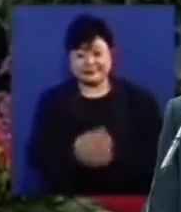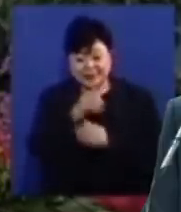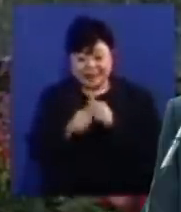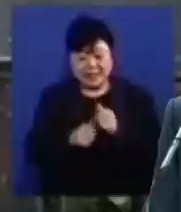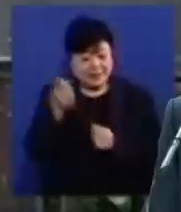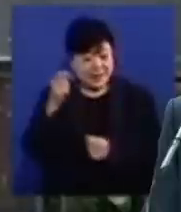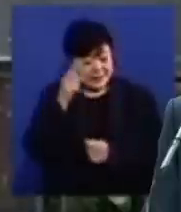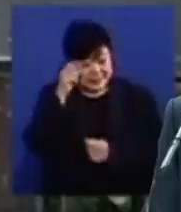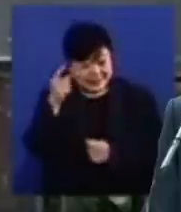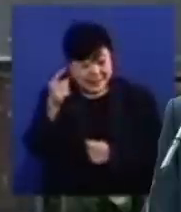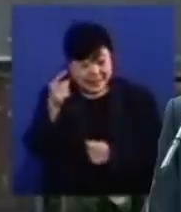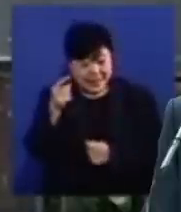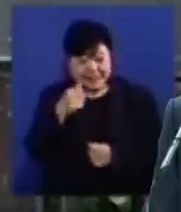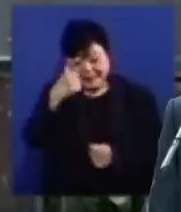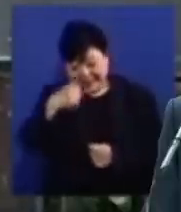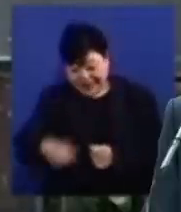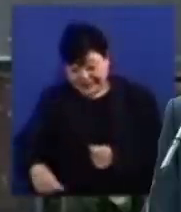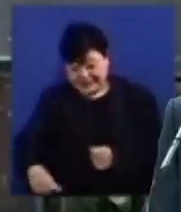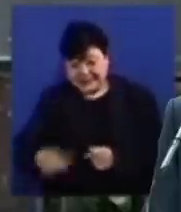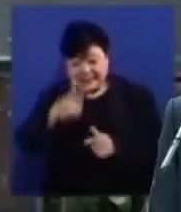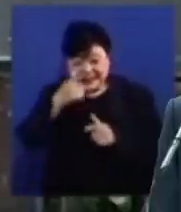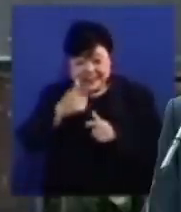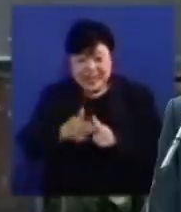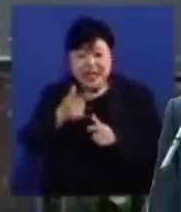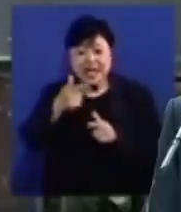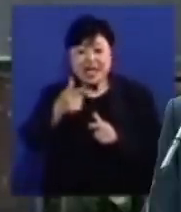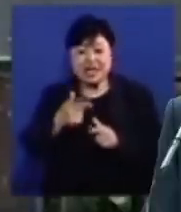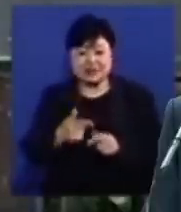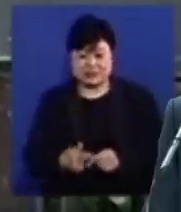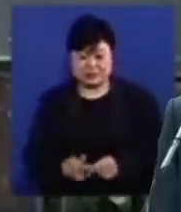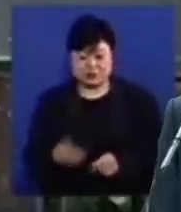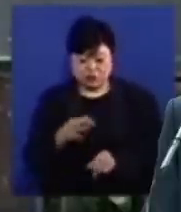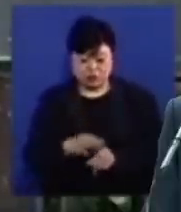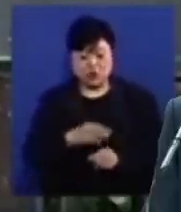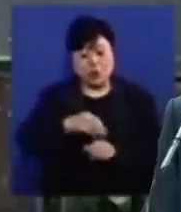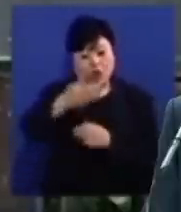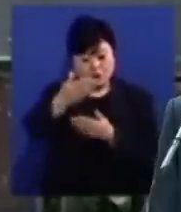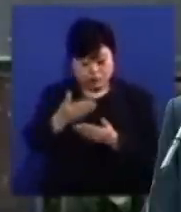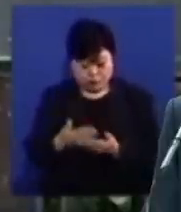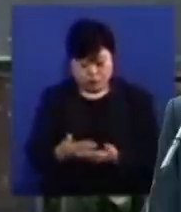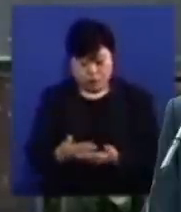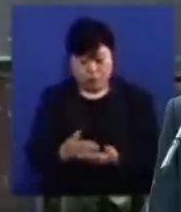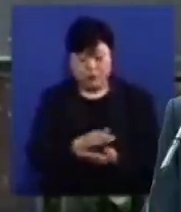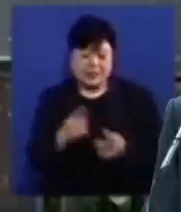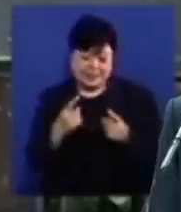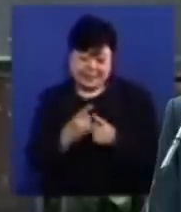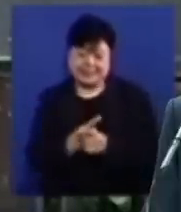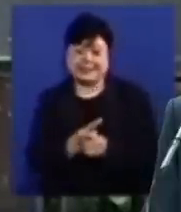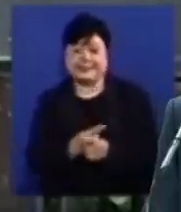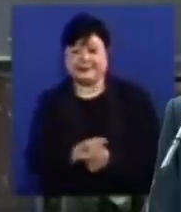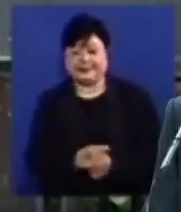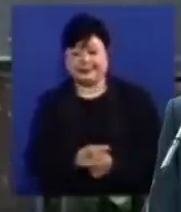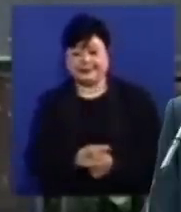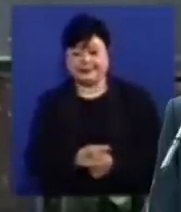하나님의 지혜가 그 아들 예수님을 육신으로 보내어서 우리를 대신하여